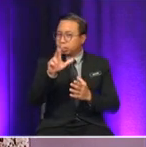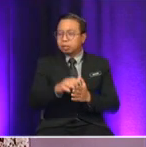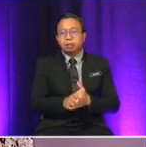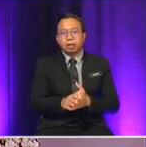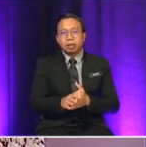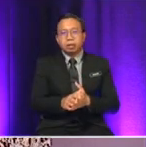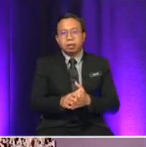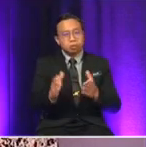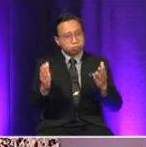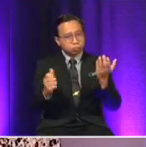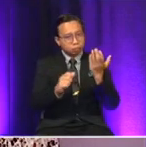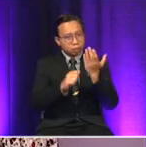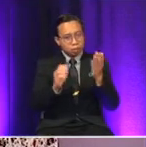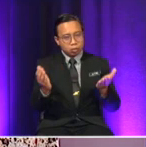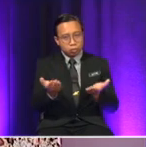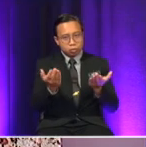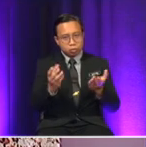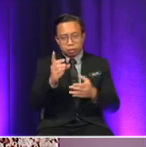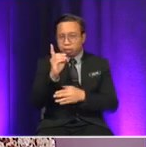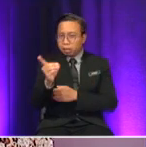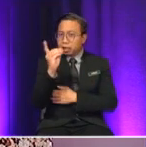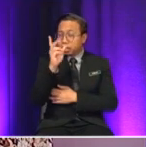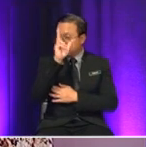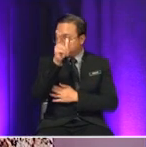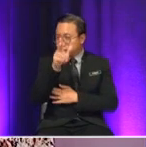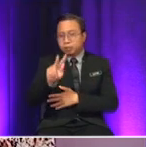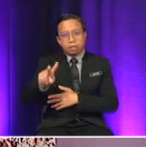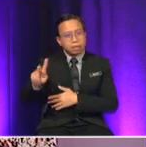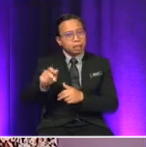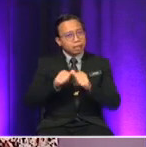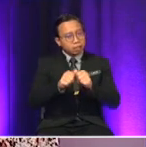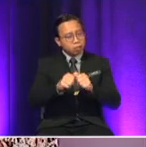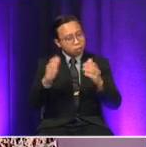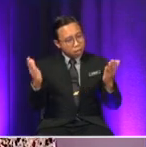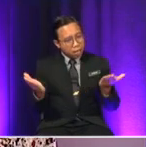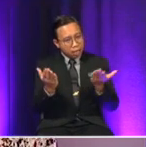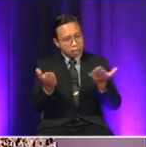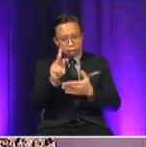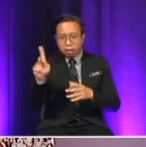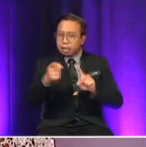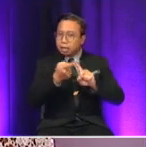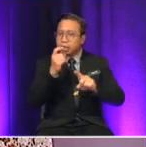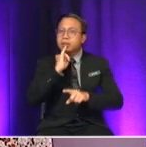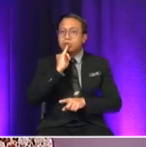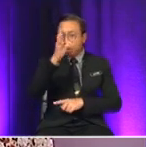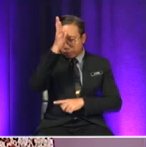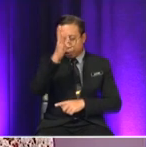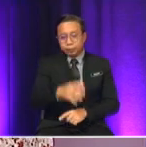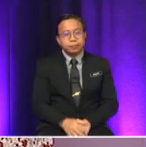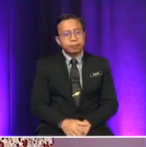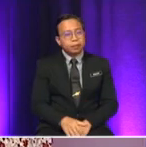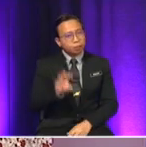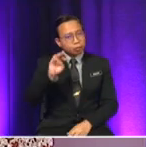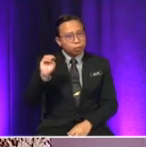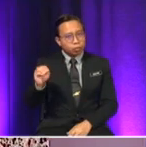perkembangan estetika dan juga daya kreatif kanak-kanak ialah melalui galakan daripada ibu bapa. Baik, murid-murid,